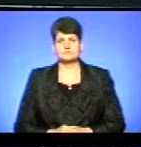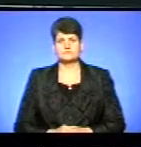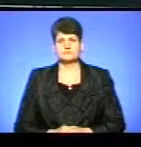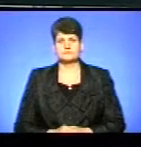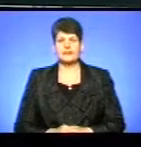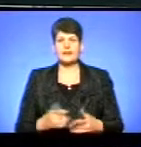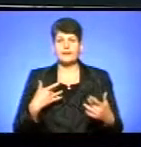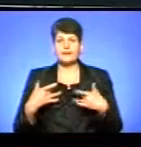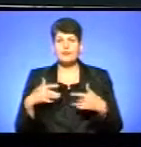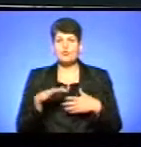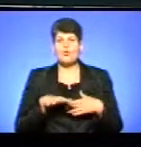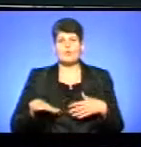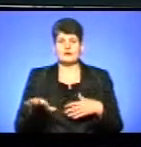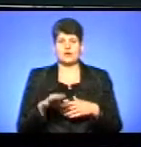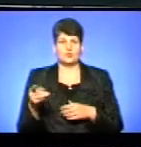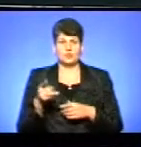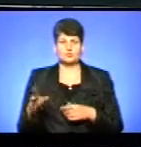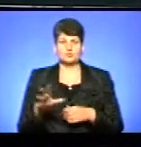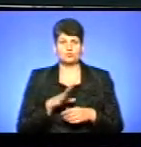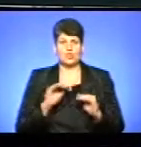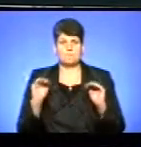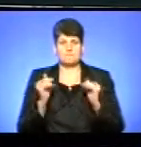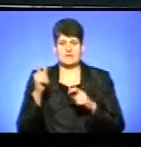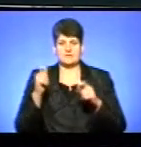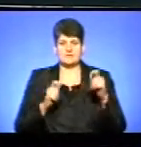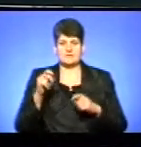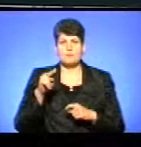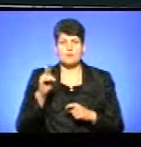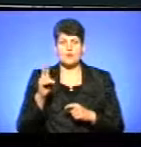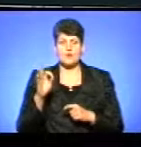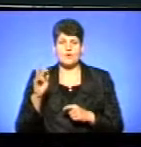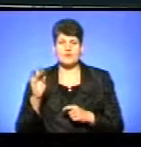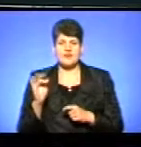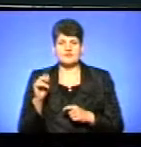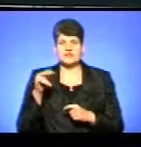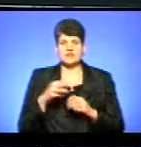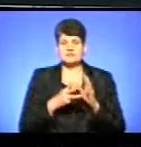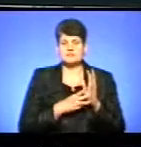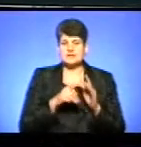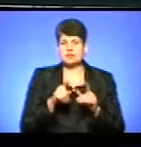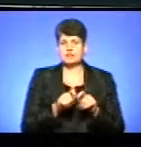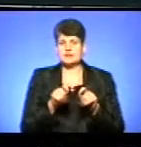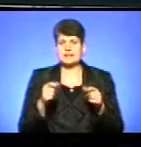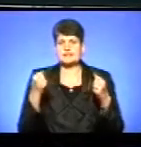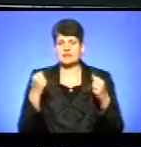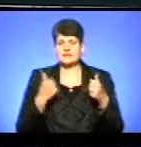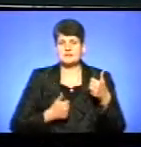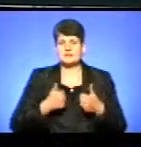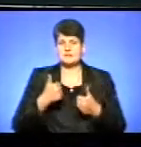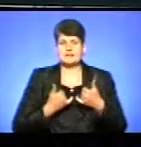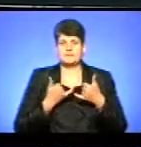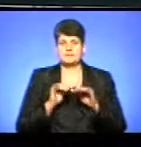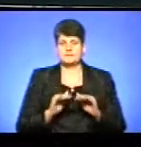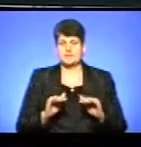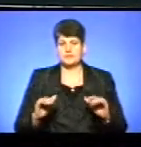На театральному майдані у Тернополі відбувся міні-фестиваль «Покрова-2018». Його відкрили спортивними змаганнями для